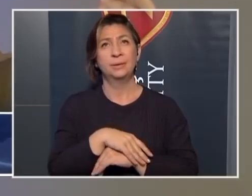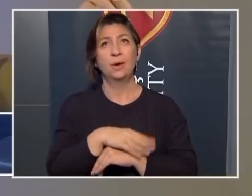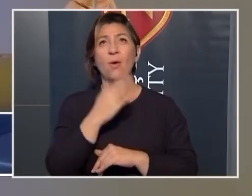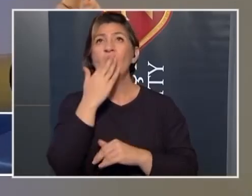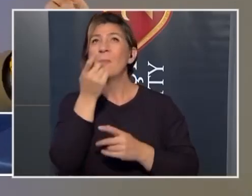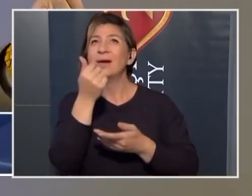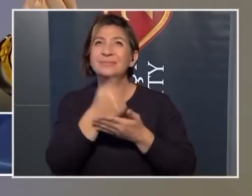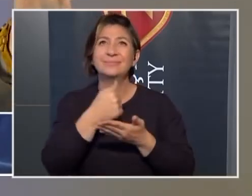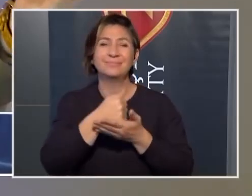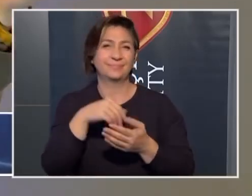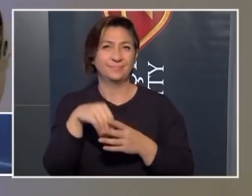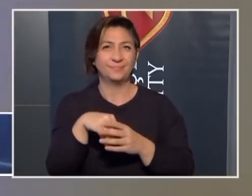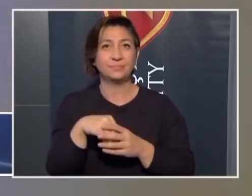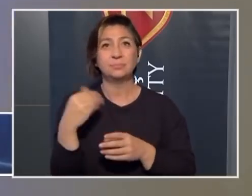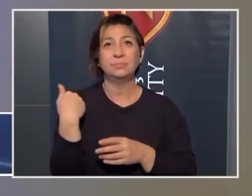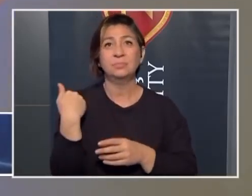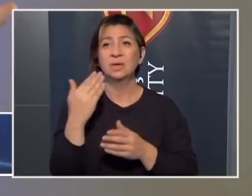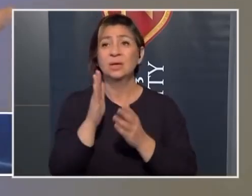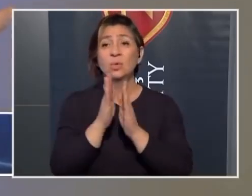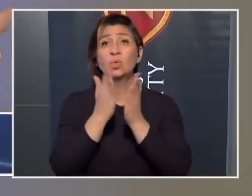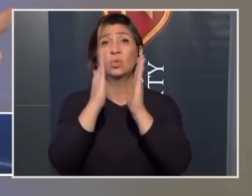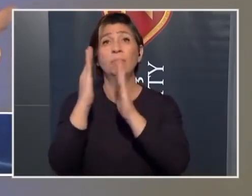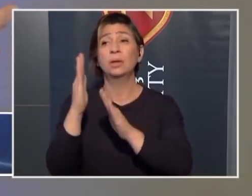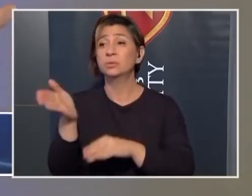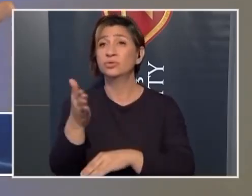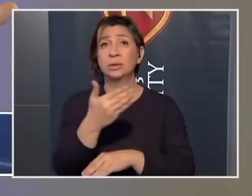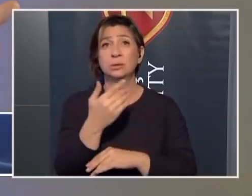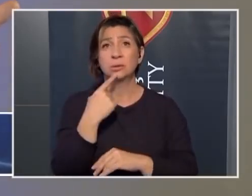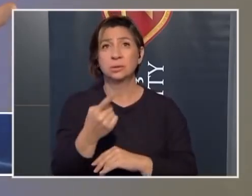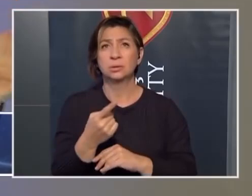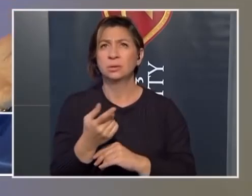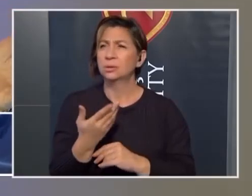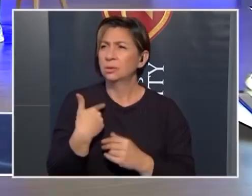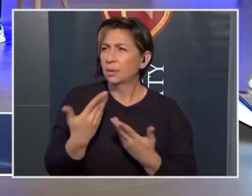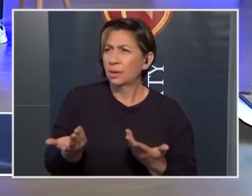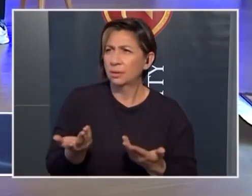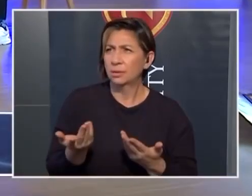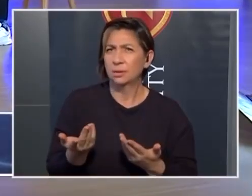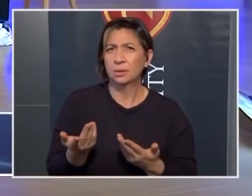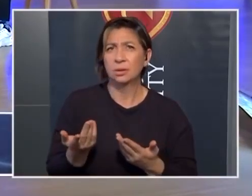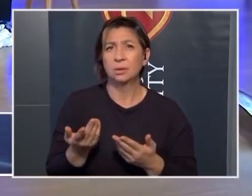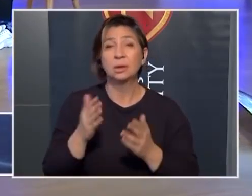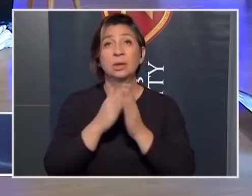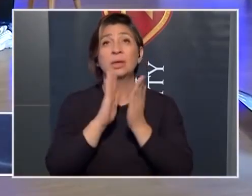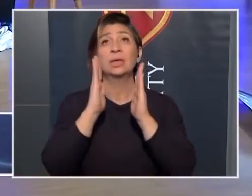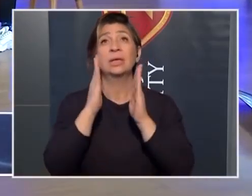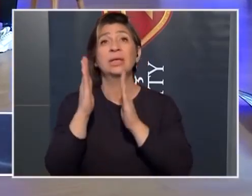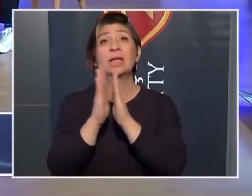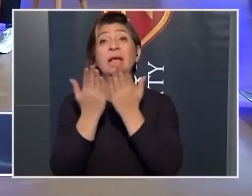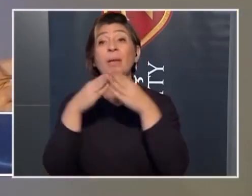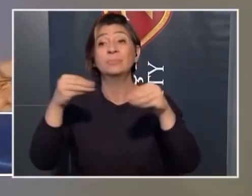parasını çıkarmak için filan. Dedi ki kütüphanenin önden çekilin dedi. Neden dedim? Çünkü dedi kitapçı